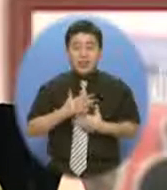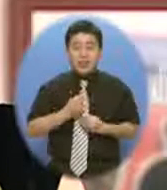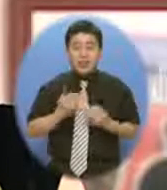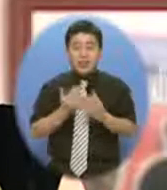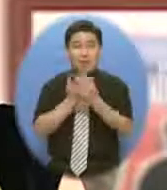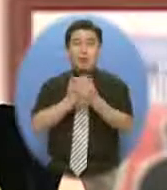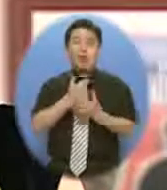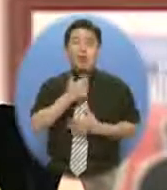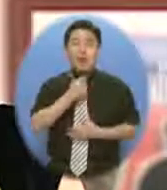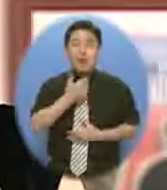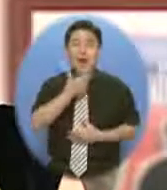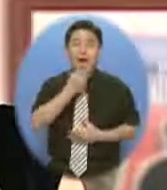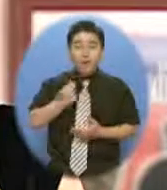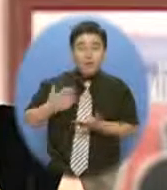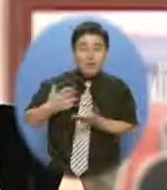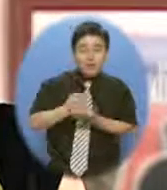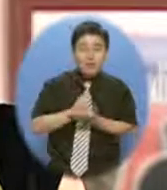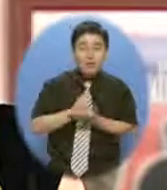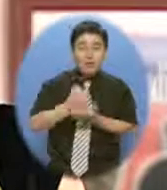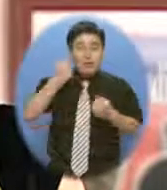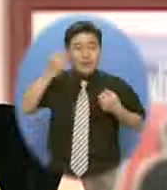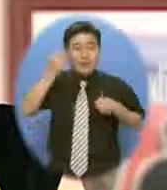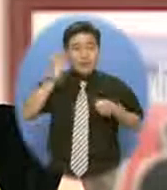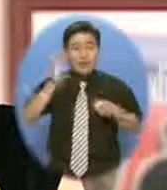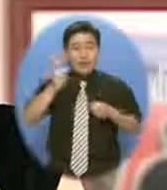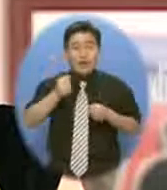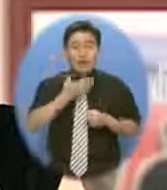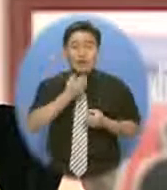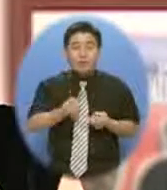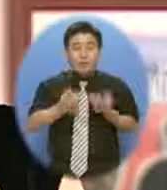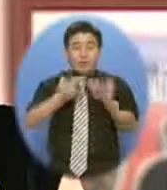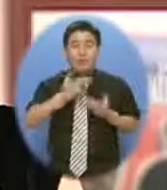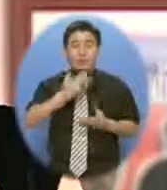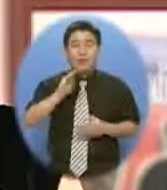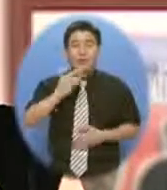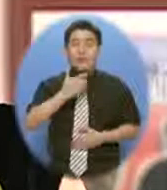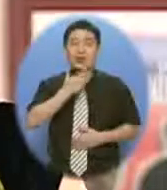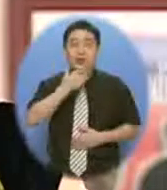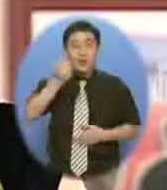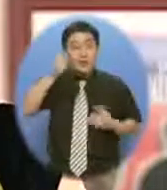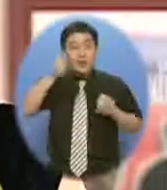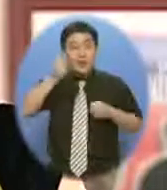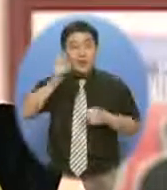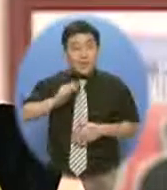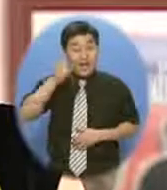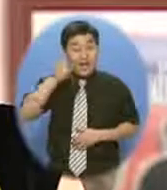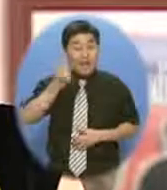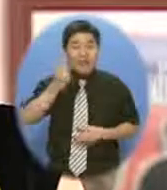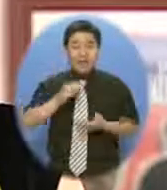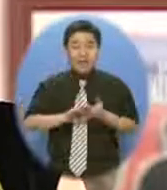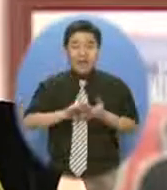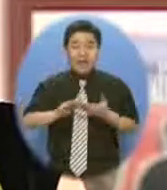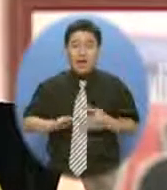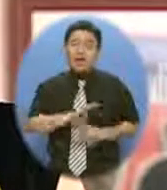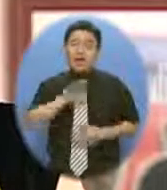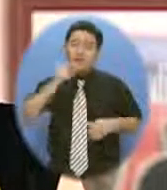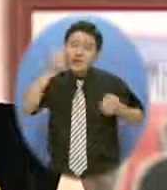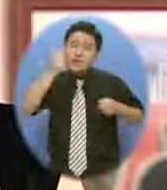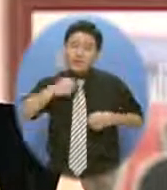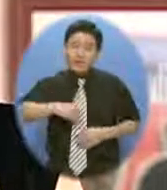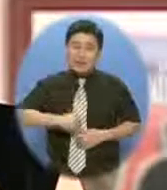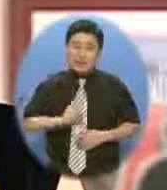그리고 복을 불러드리는 춤으로서 굉장히 축복된 춤이라고 생각합니다. 이렇듯이 우리 춤은 자기